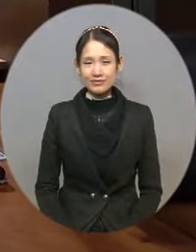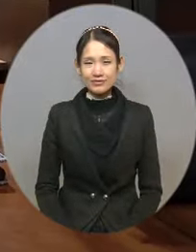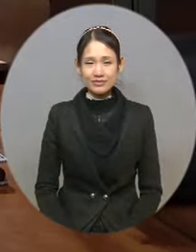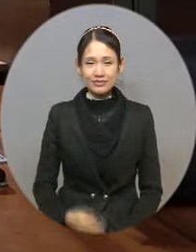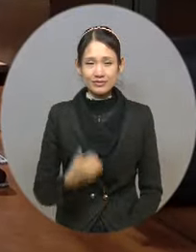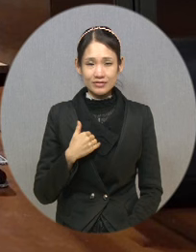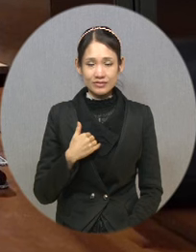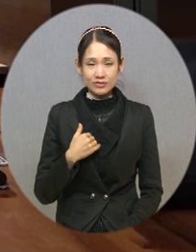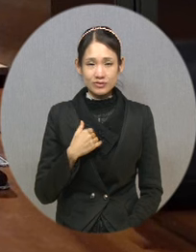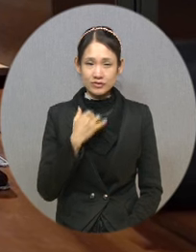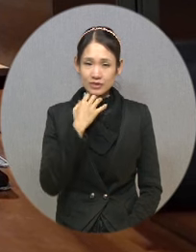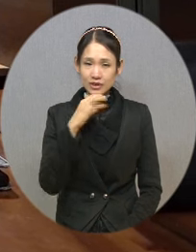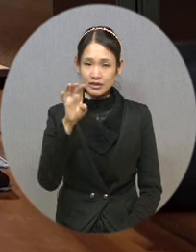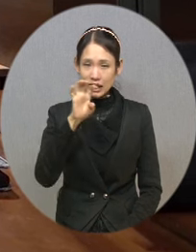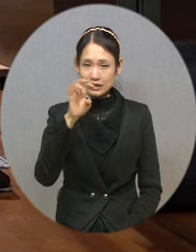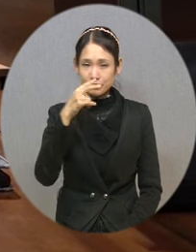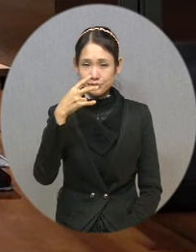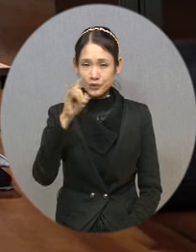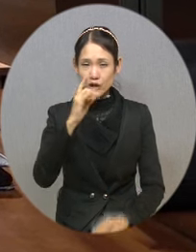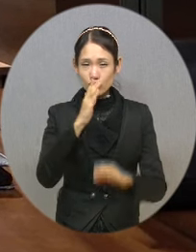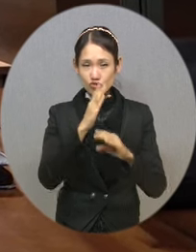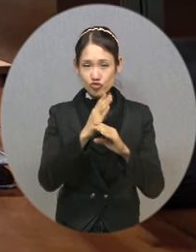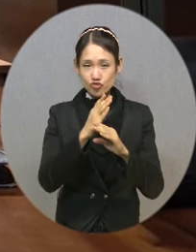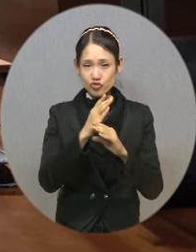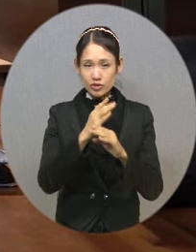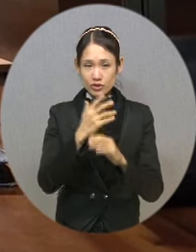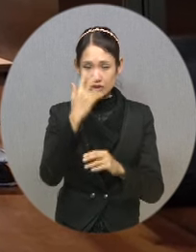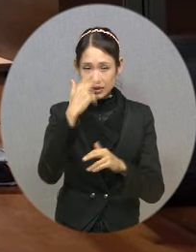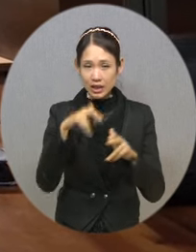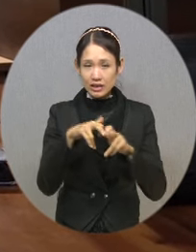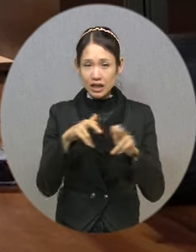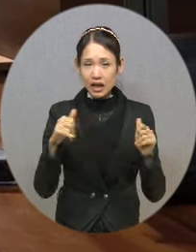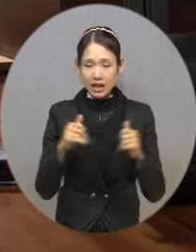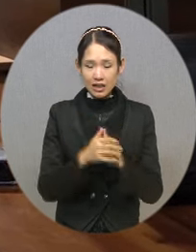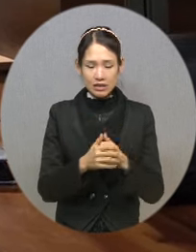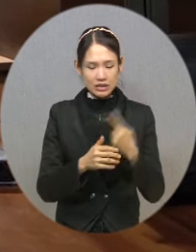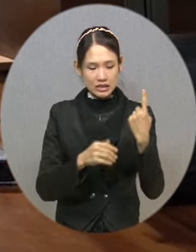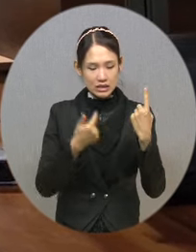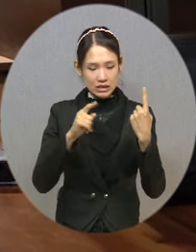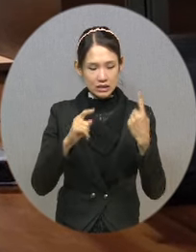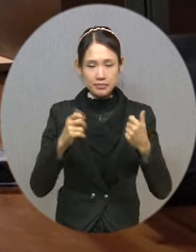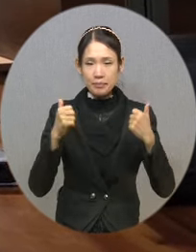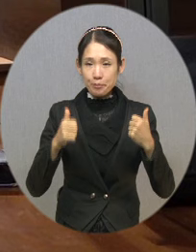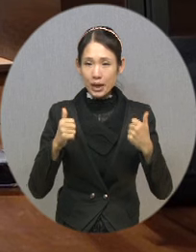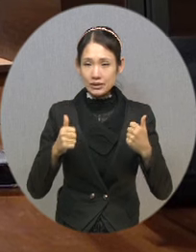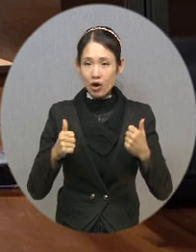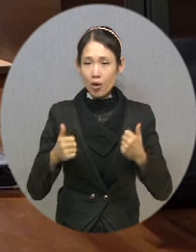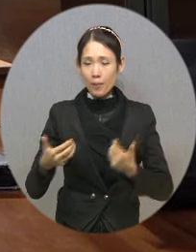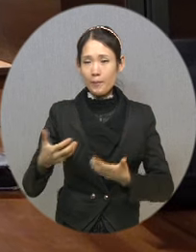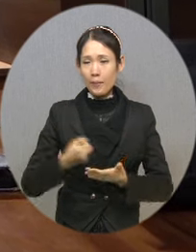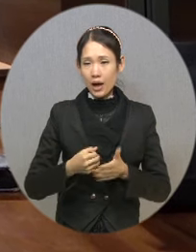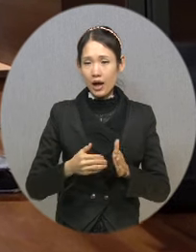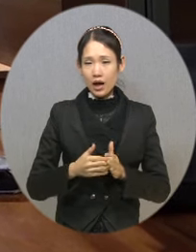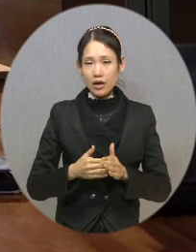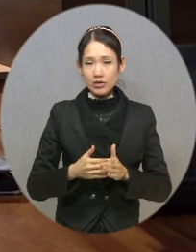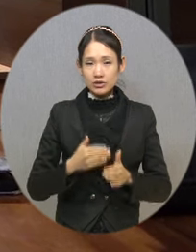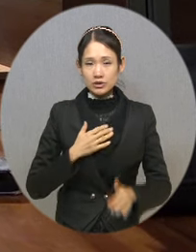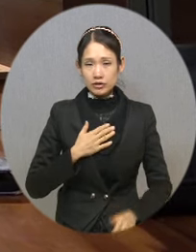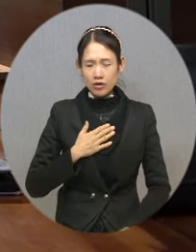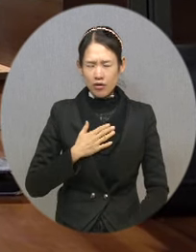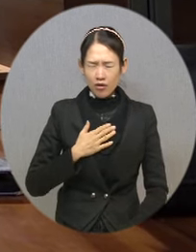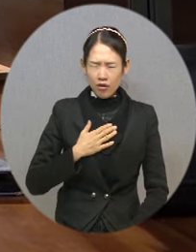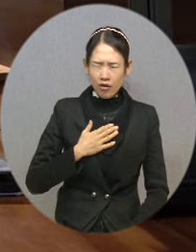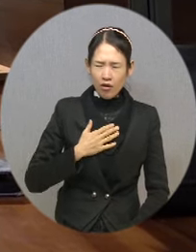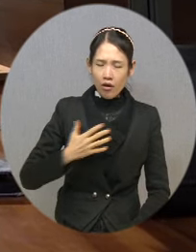제가 40대 중반에 맞이한 시각장애 1급의 판정을 받고 또 심리적인